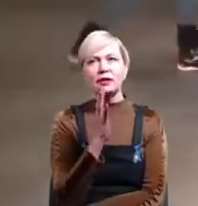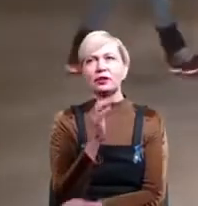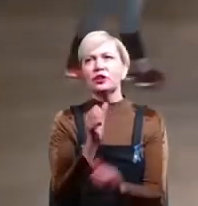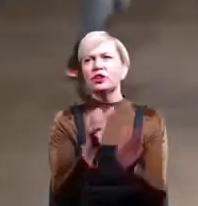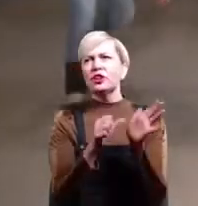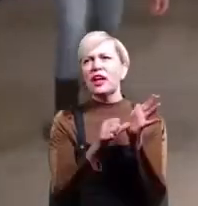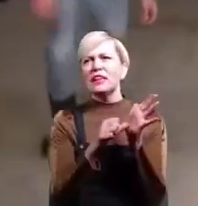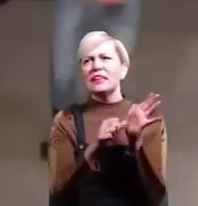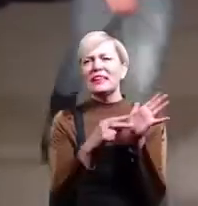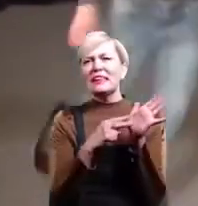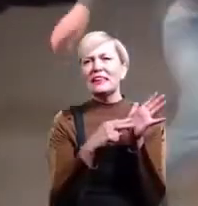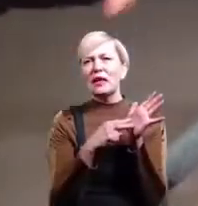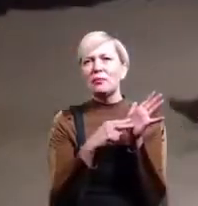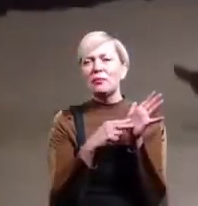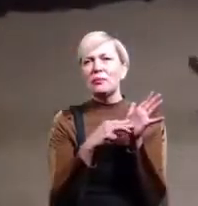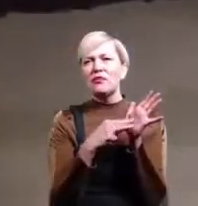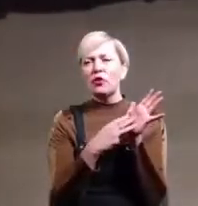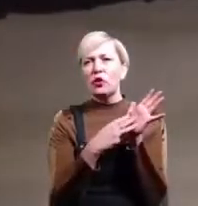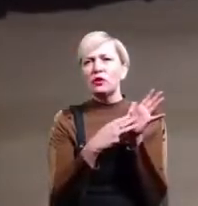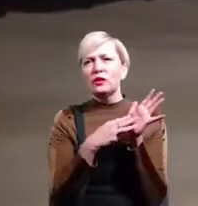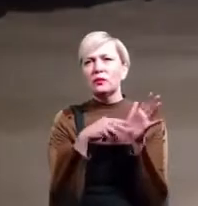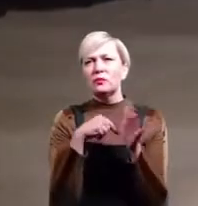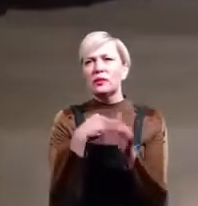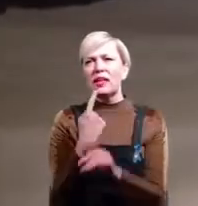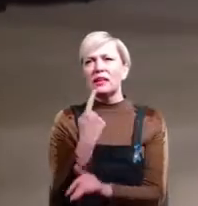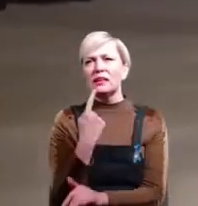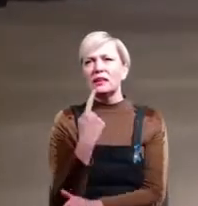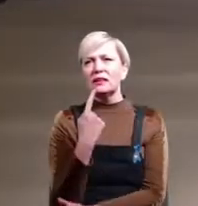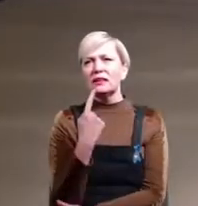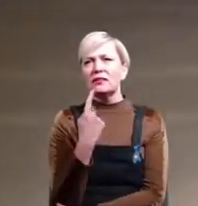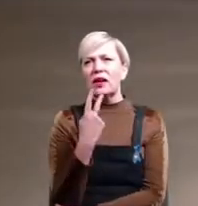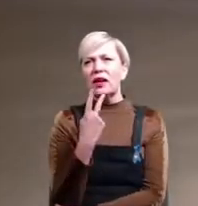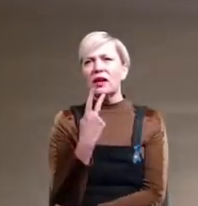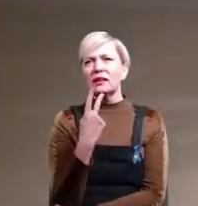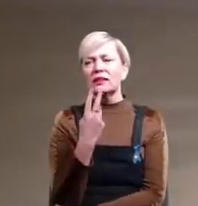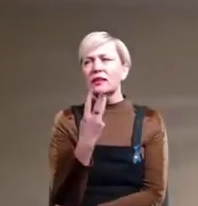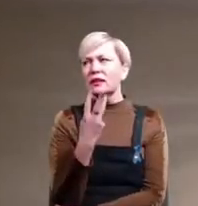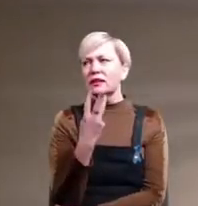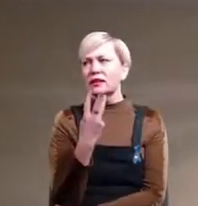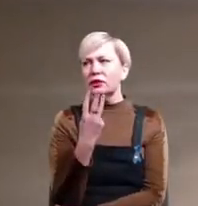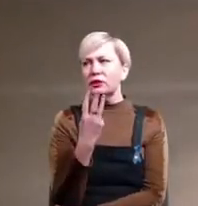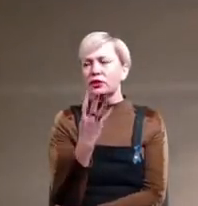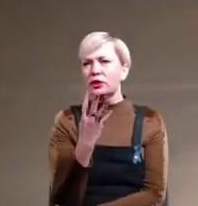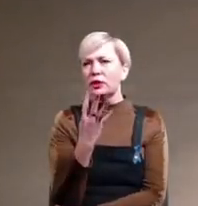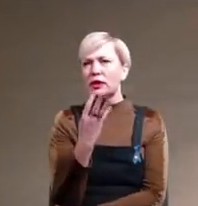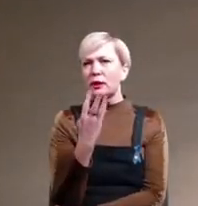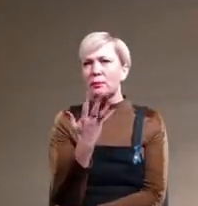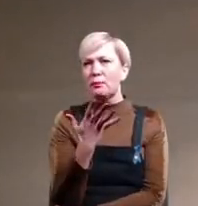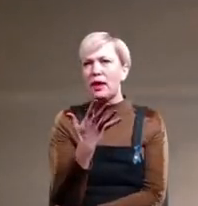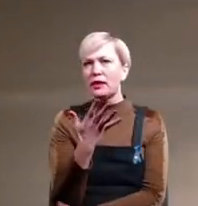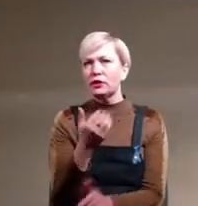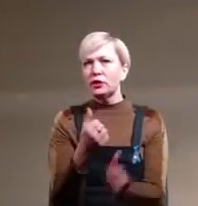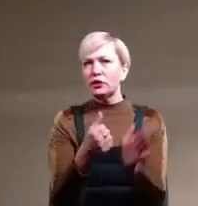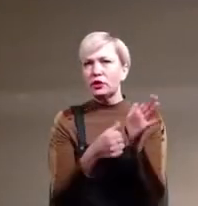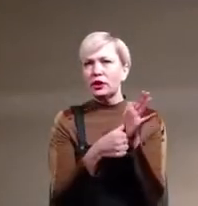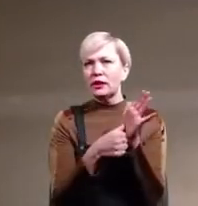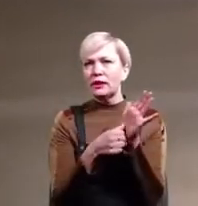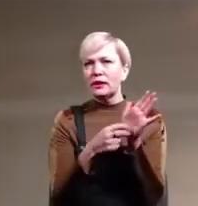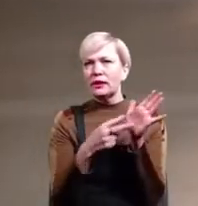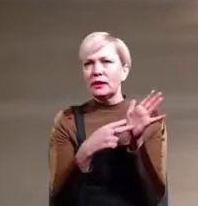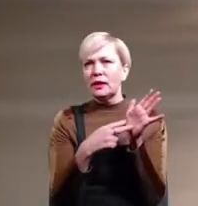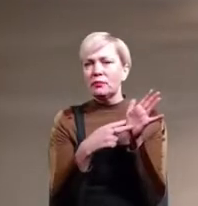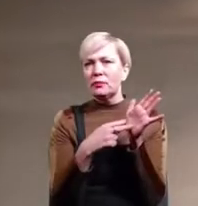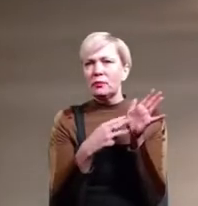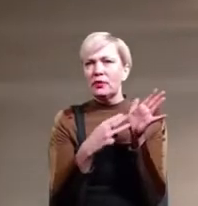пять, шесть, семь, восемь. Два, три, четыре, пять, шесть,